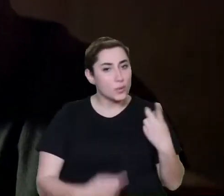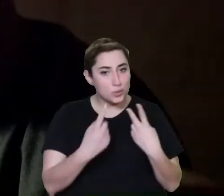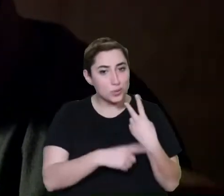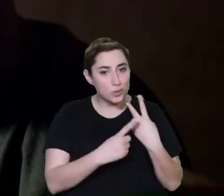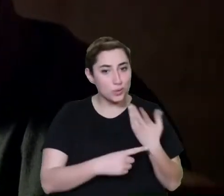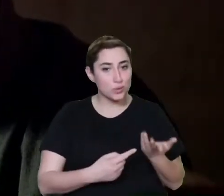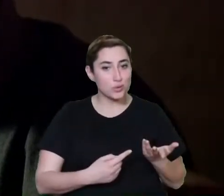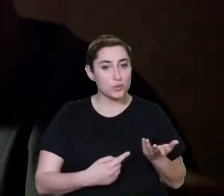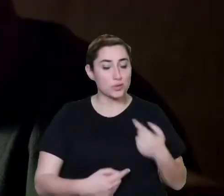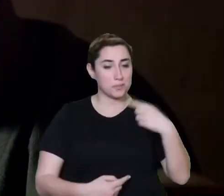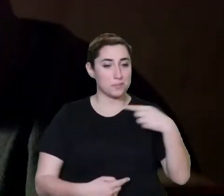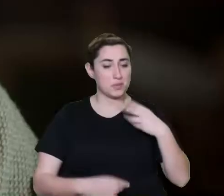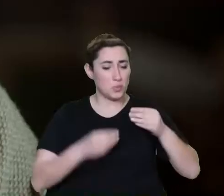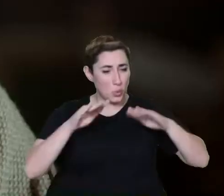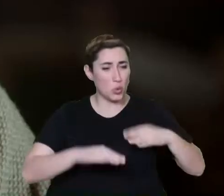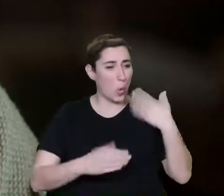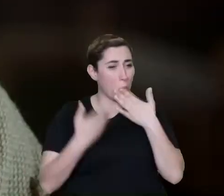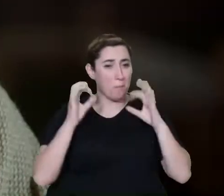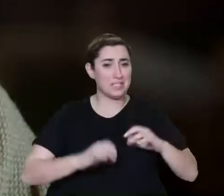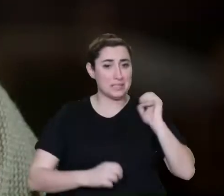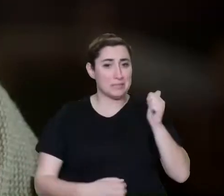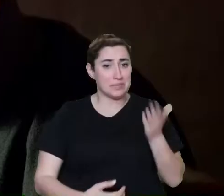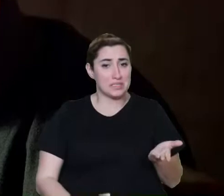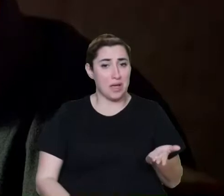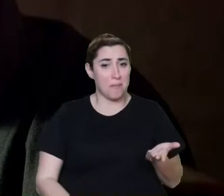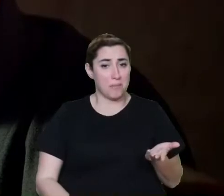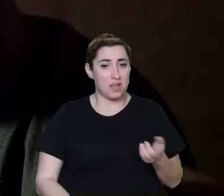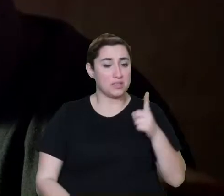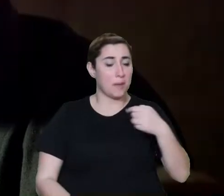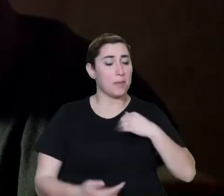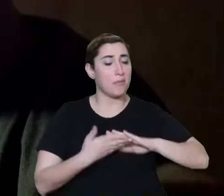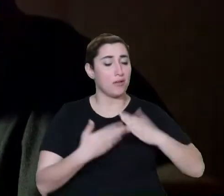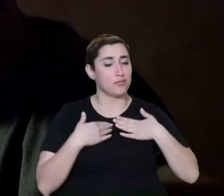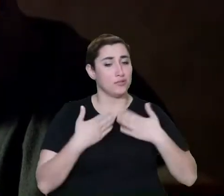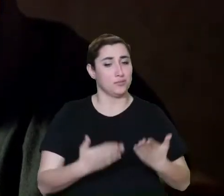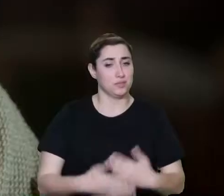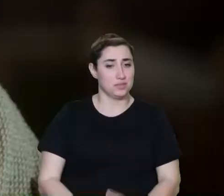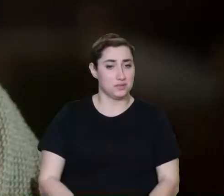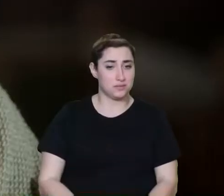Yunus? Biz birer çocuktuk medreseye girdiğimizde. Sen benim dostumsun.